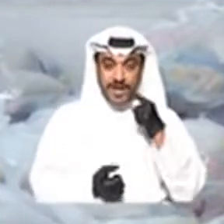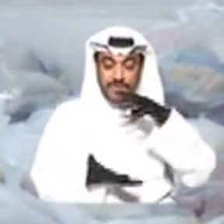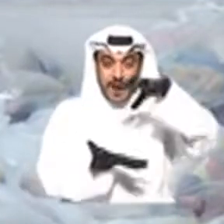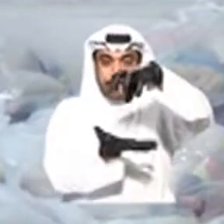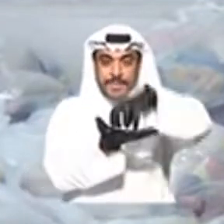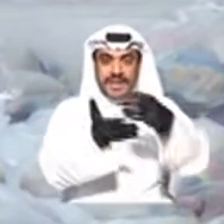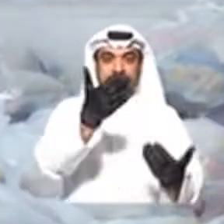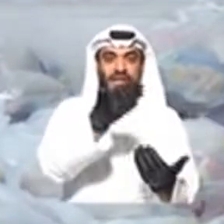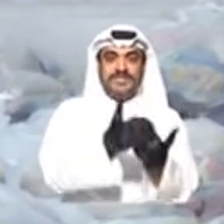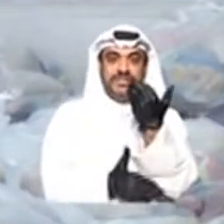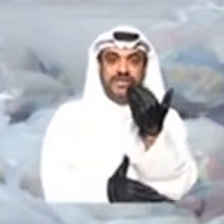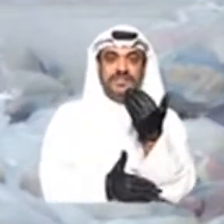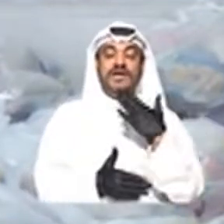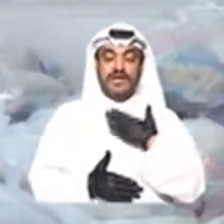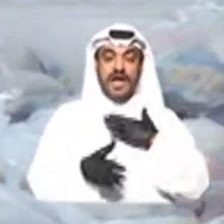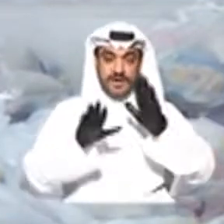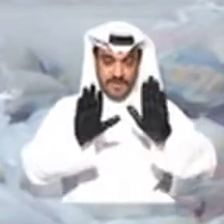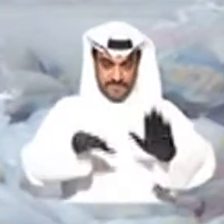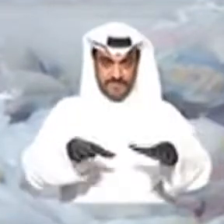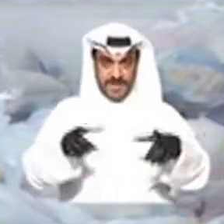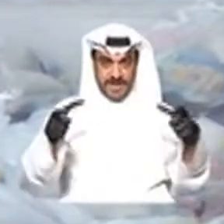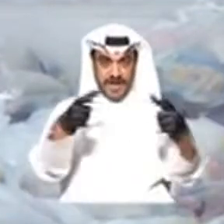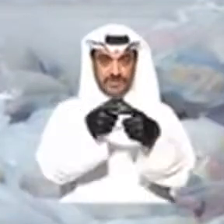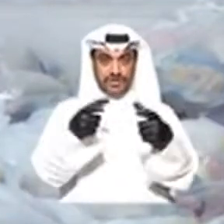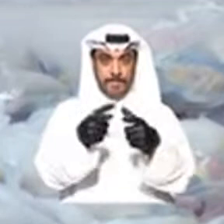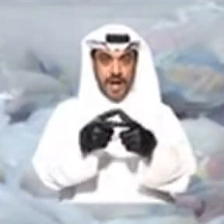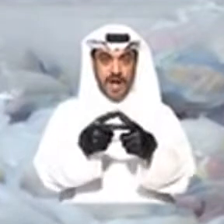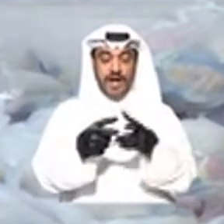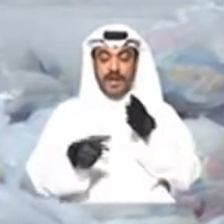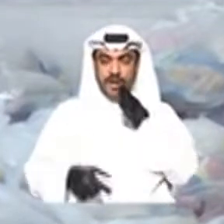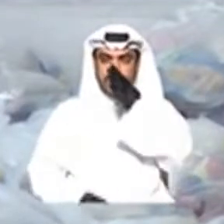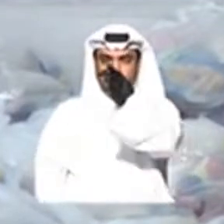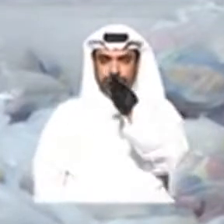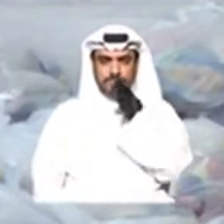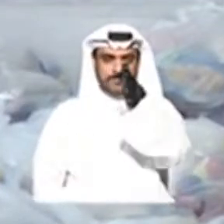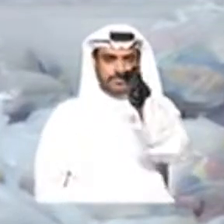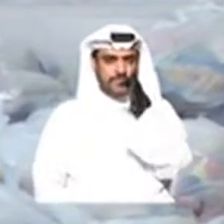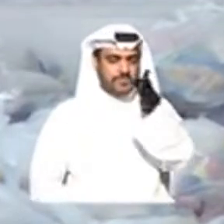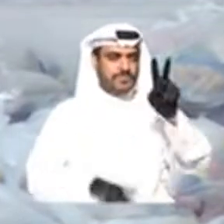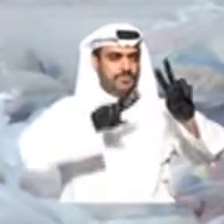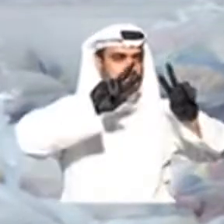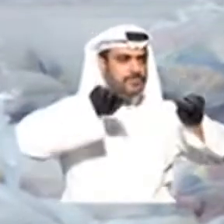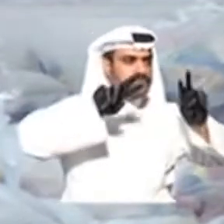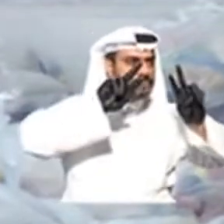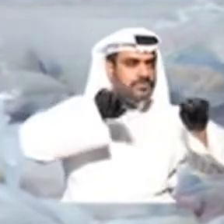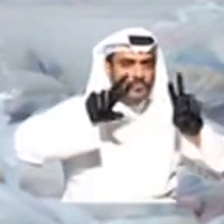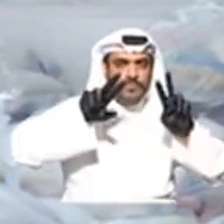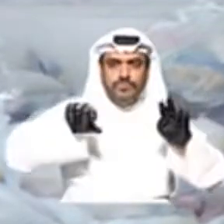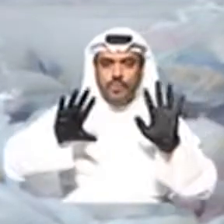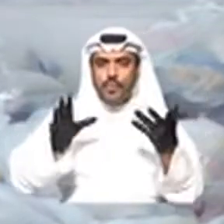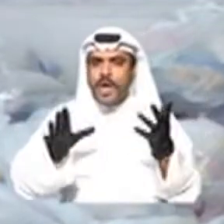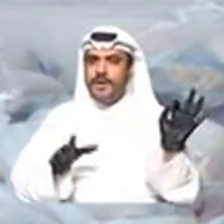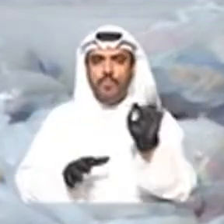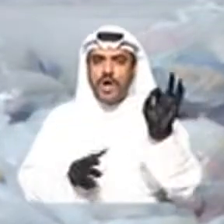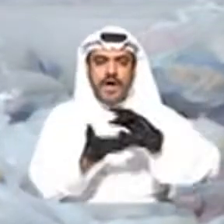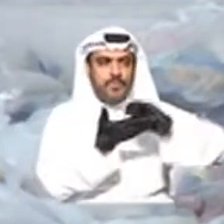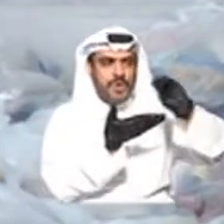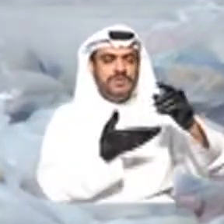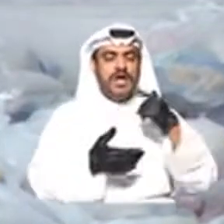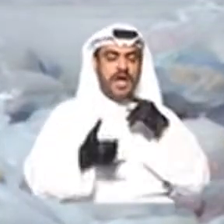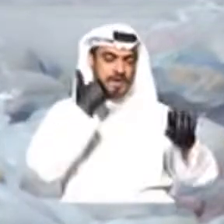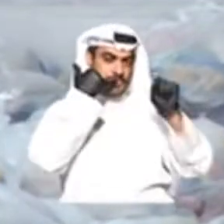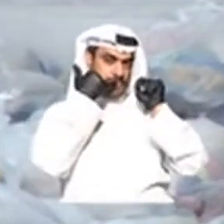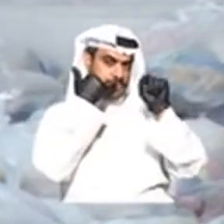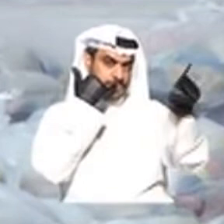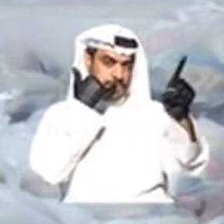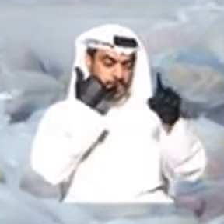اجتماع خلصنا، وارسلنا فرق تتقصى المناطق هذه وتعرف اين يتم التوزيع، وكلمنا وزاره الشؤون